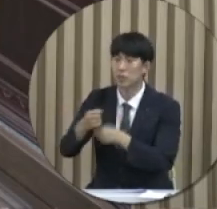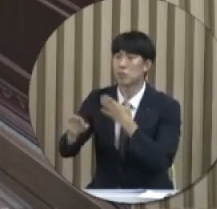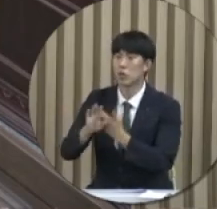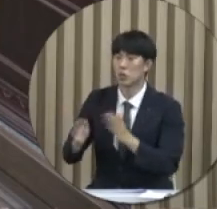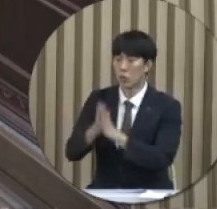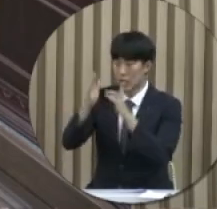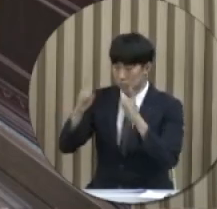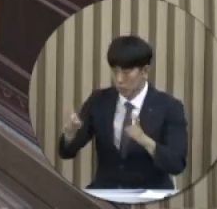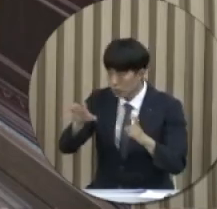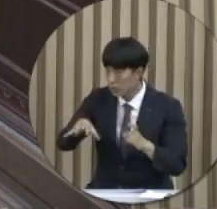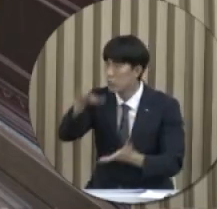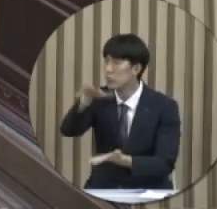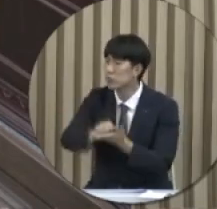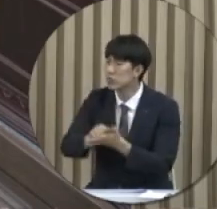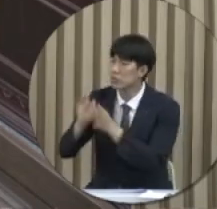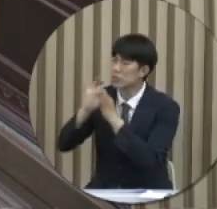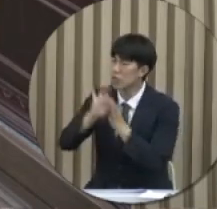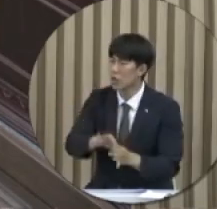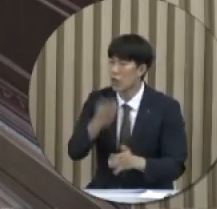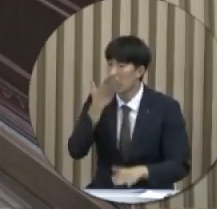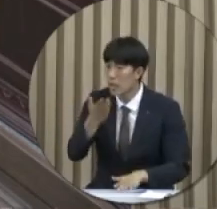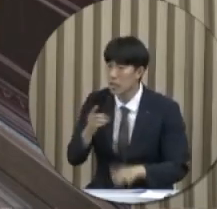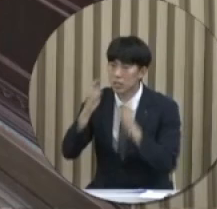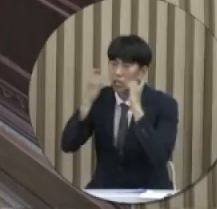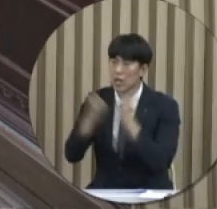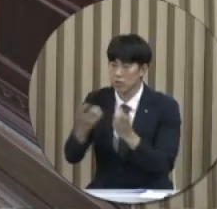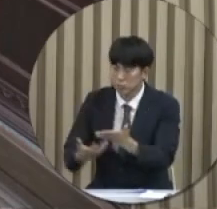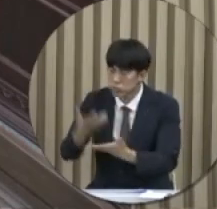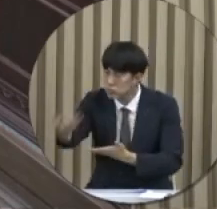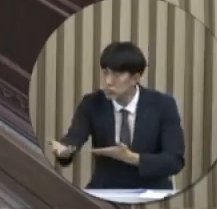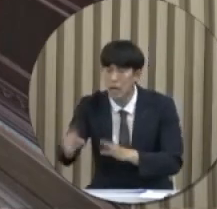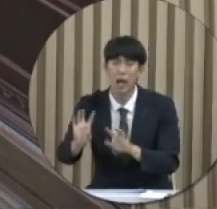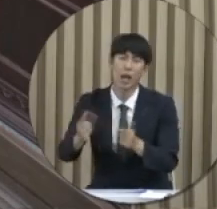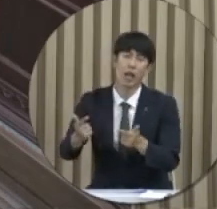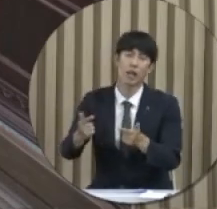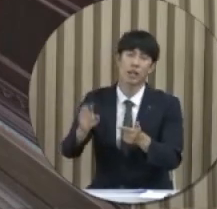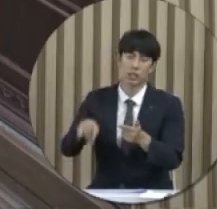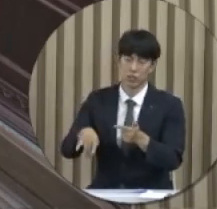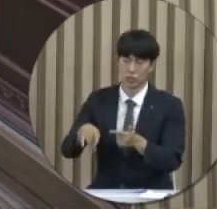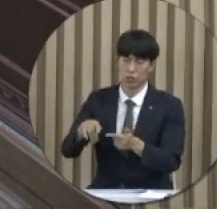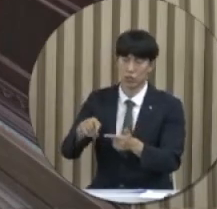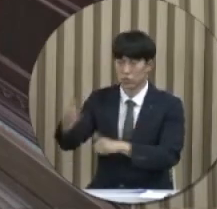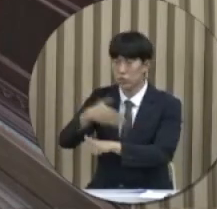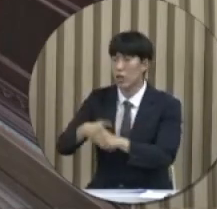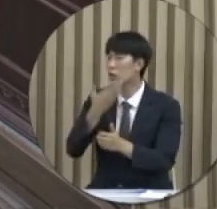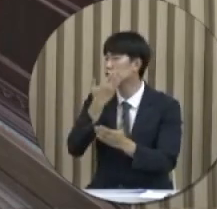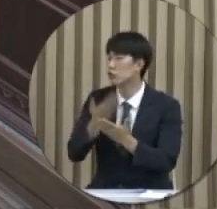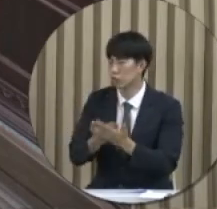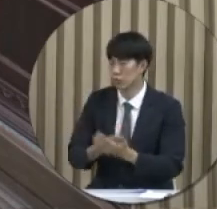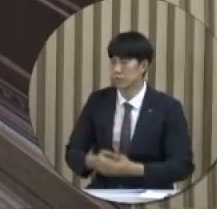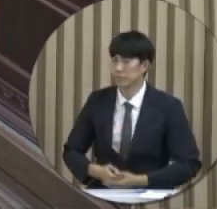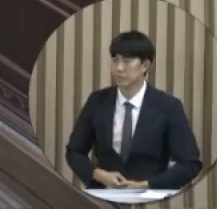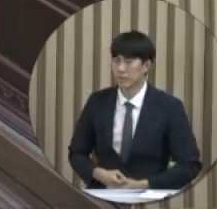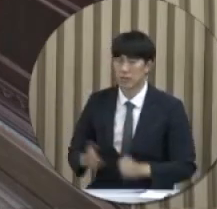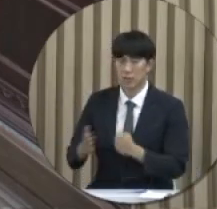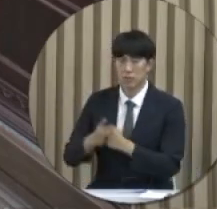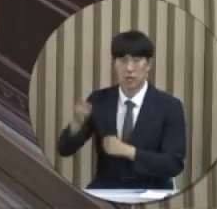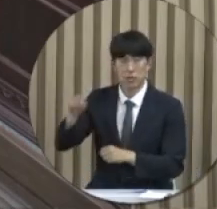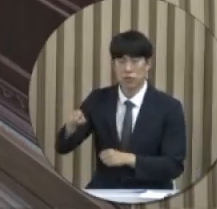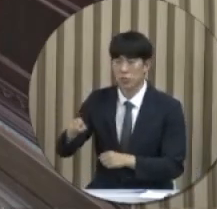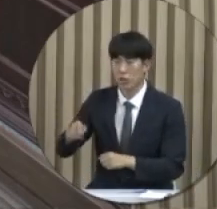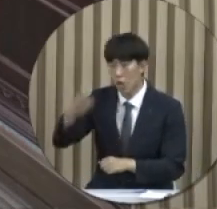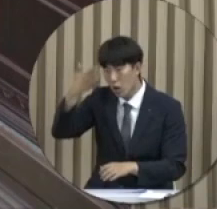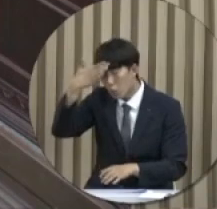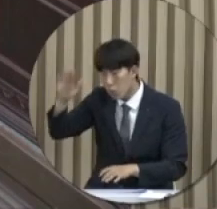않냐 해서 다시는 민간업체도 못 넘길 수 있는 상황을 만드는 게 되게 중요한 상황이었습니다. 그래서 저기를